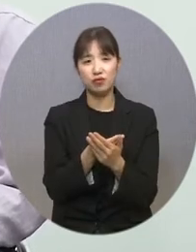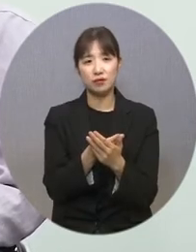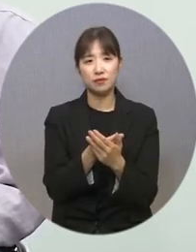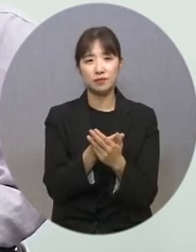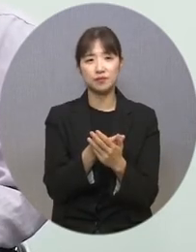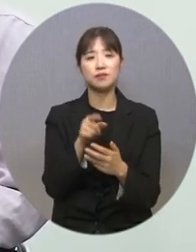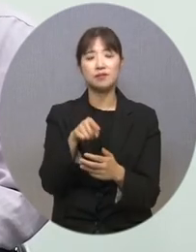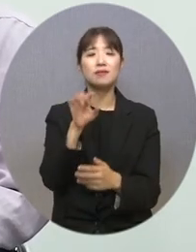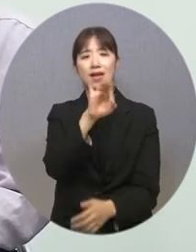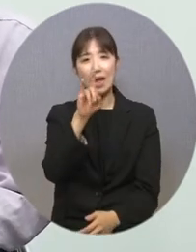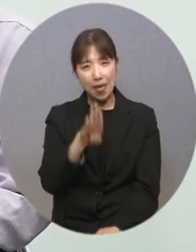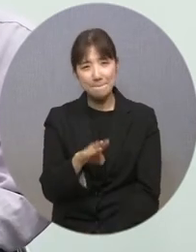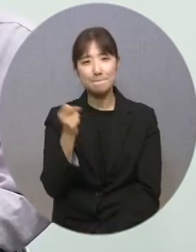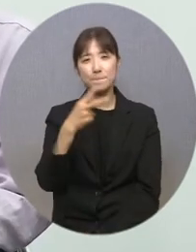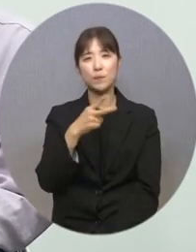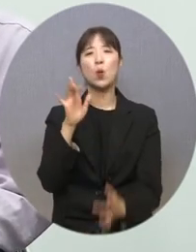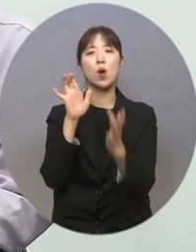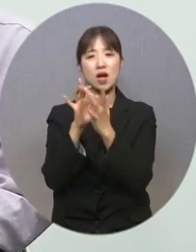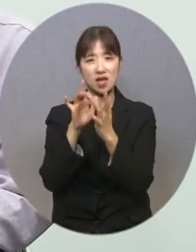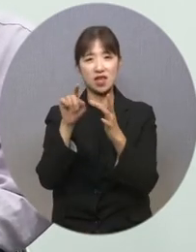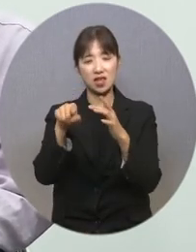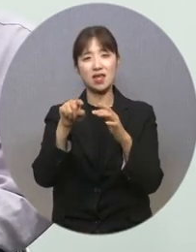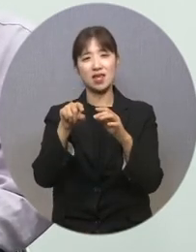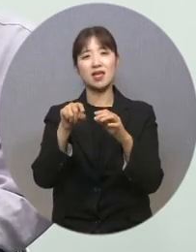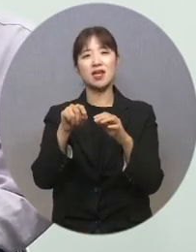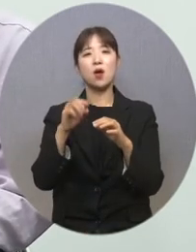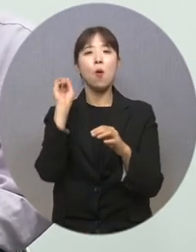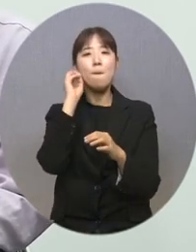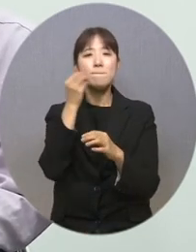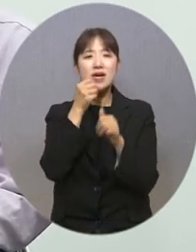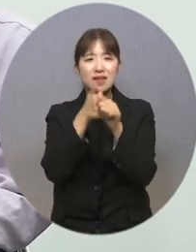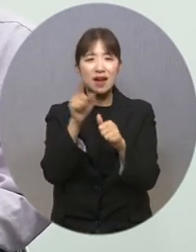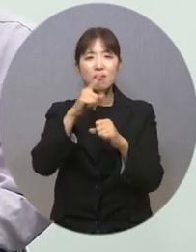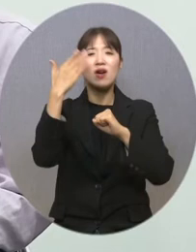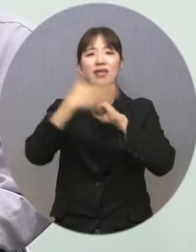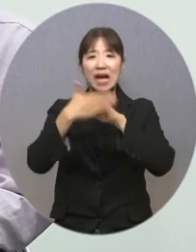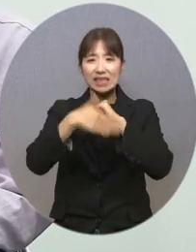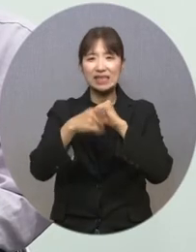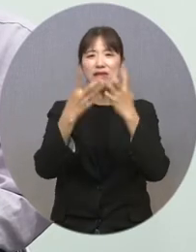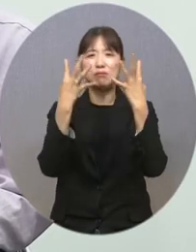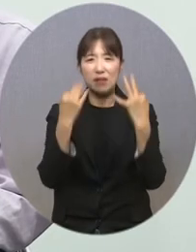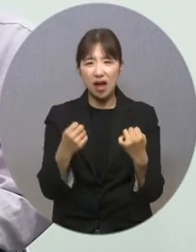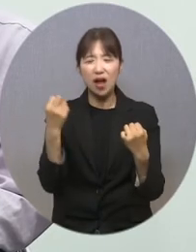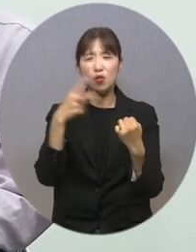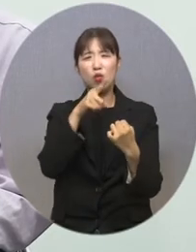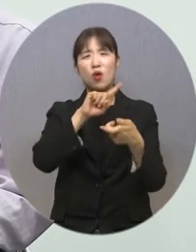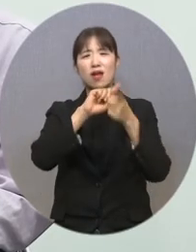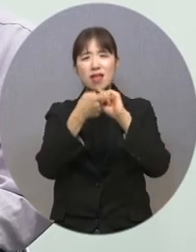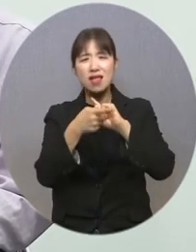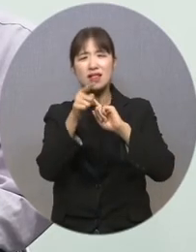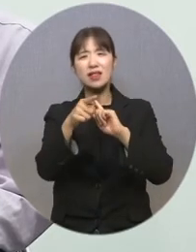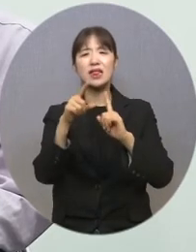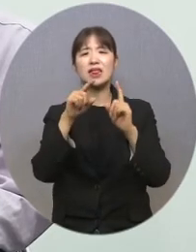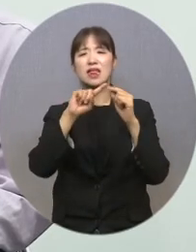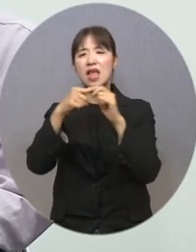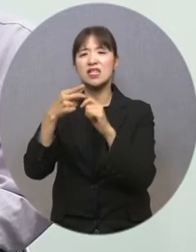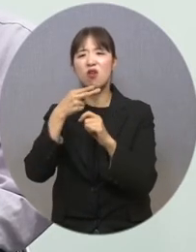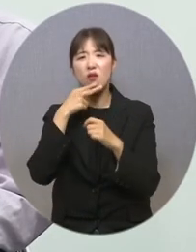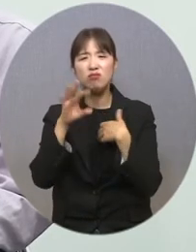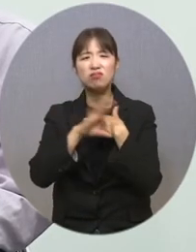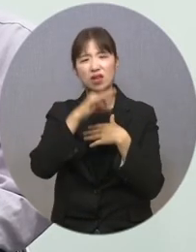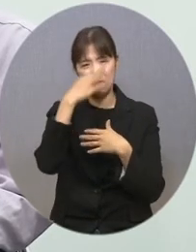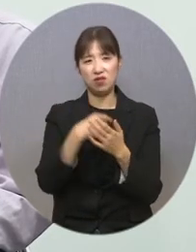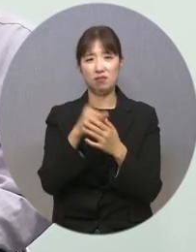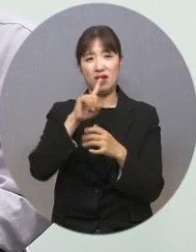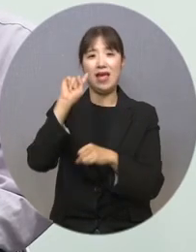어떤 앱이 냐 어떤 사이트에 따라서 사진이 받으면 텍스트 같은 게 없다면 예 내가 야구의 도 같은 경우도